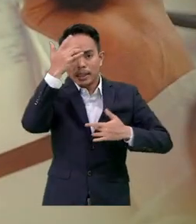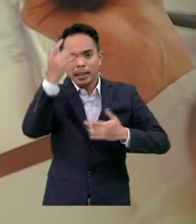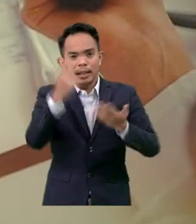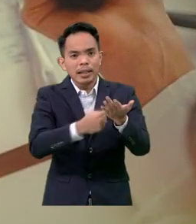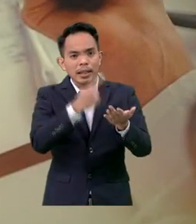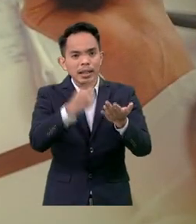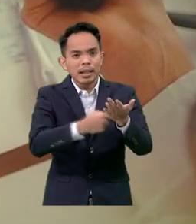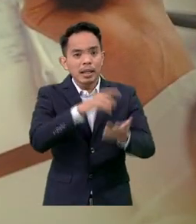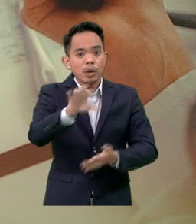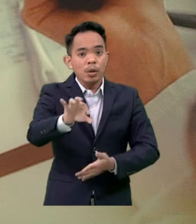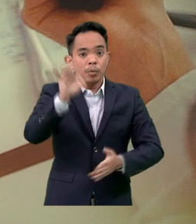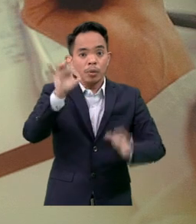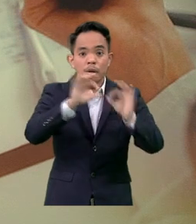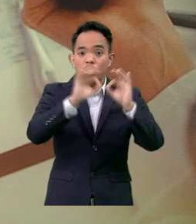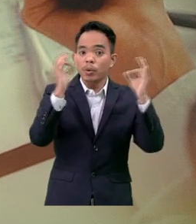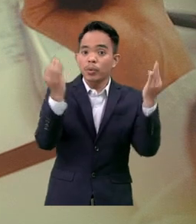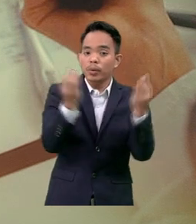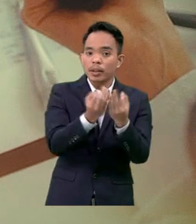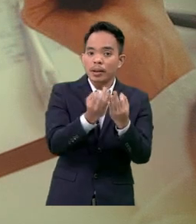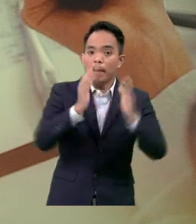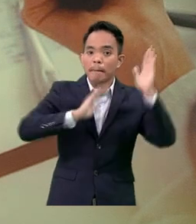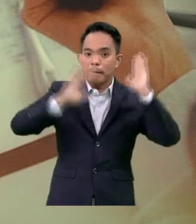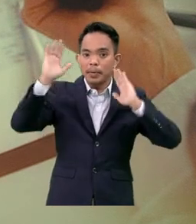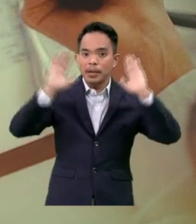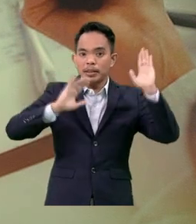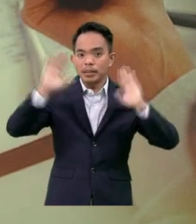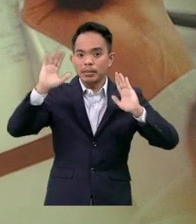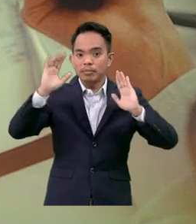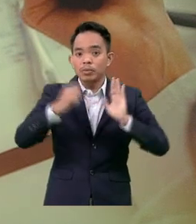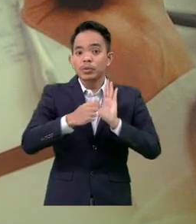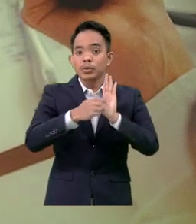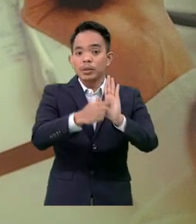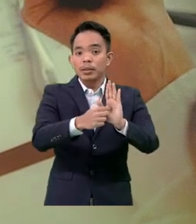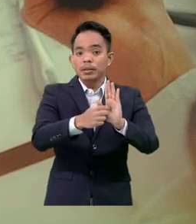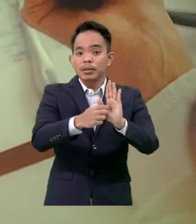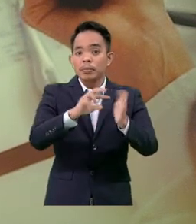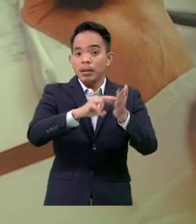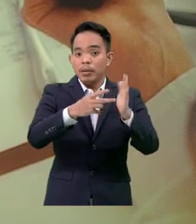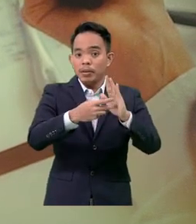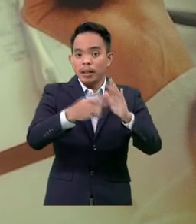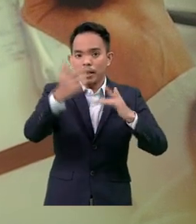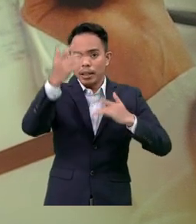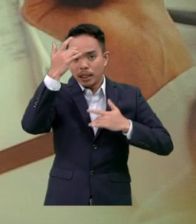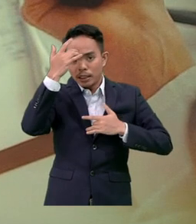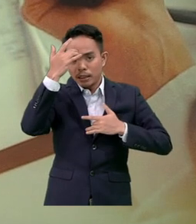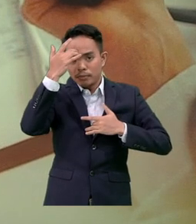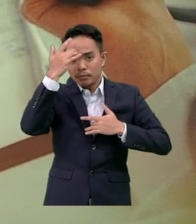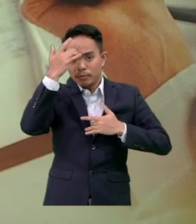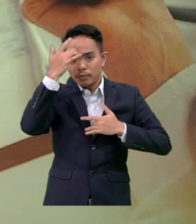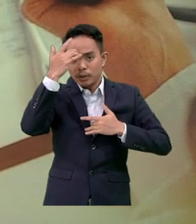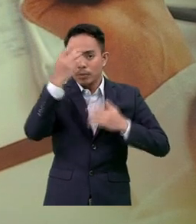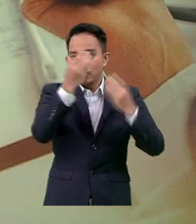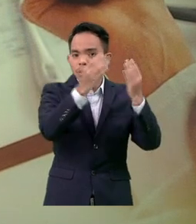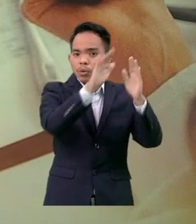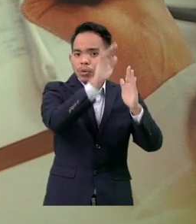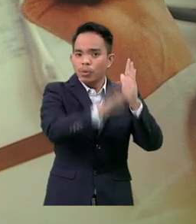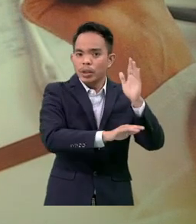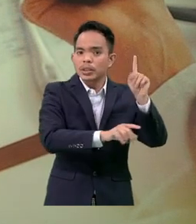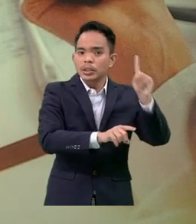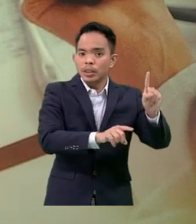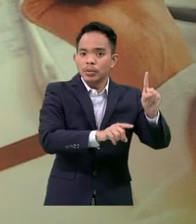jumpa dan keluarga mereka. Malaysia mendefinisikannya sebagai penyakit yang dihidapi oleh kurang daripada